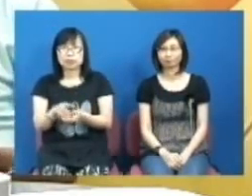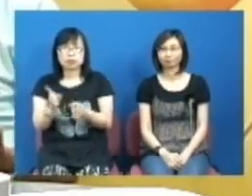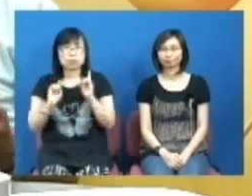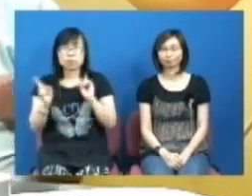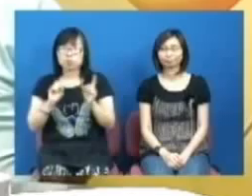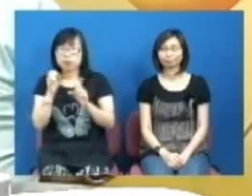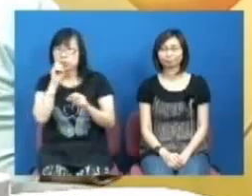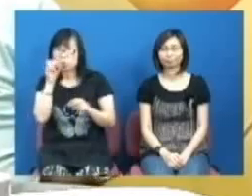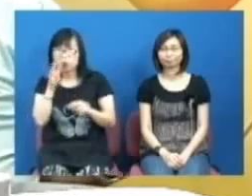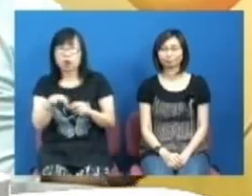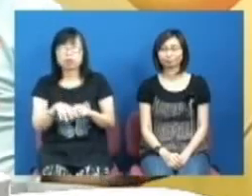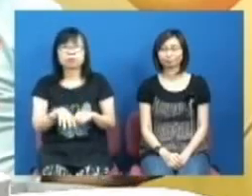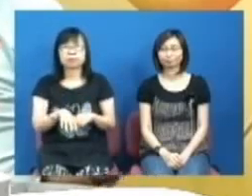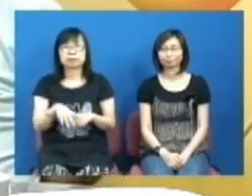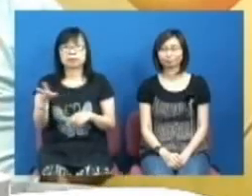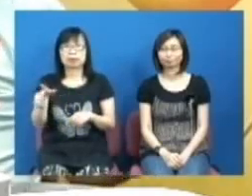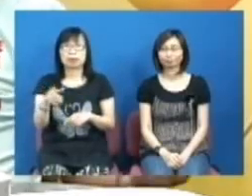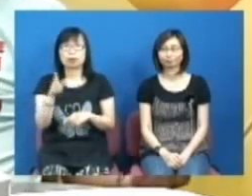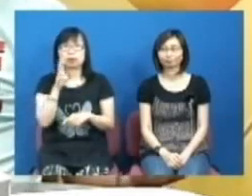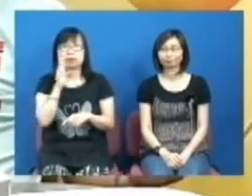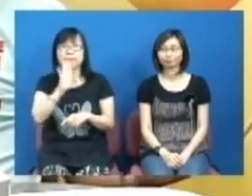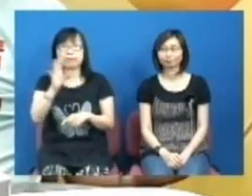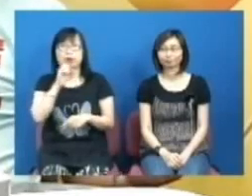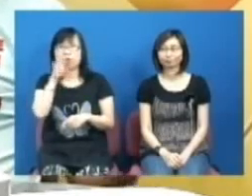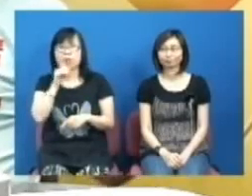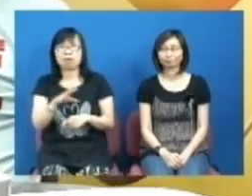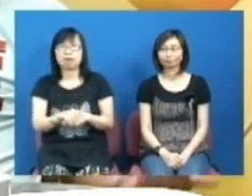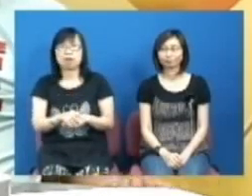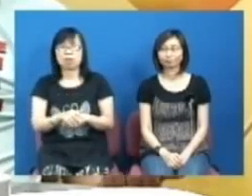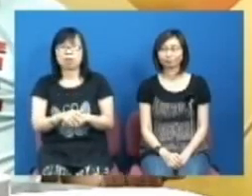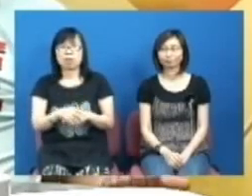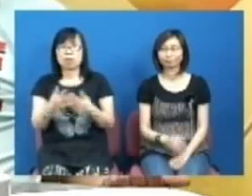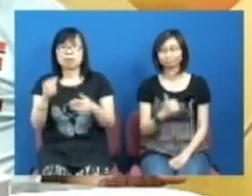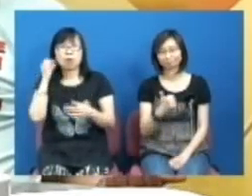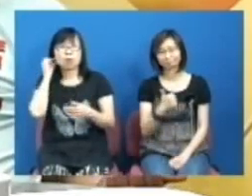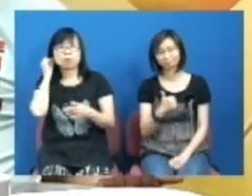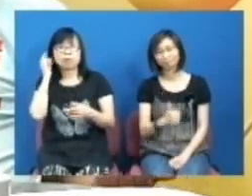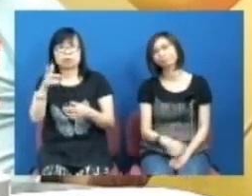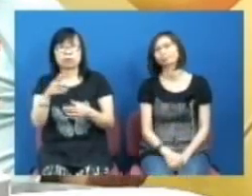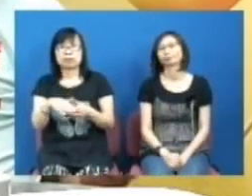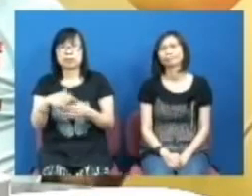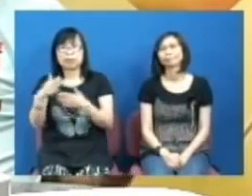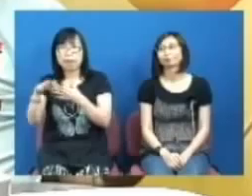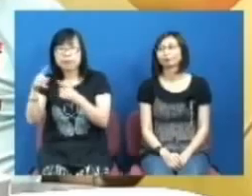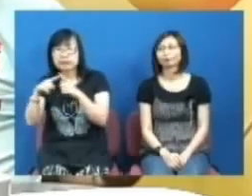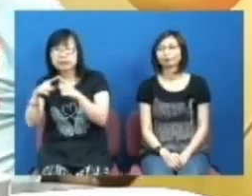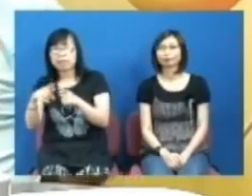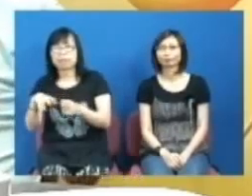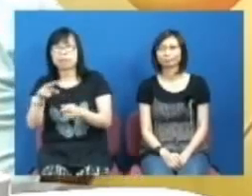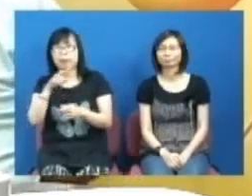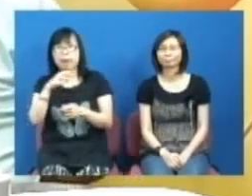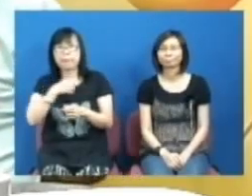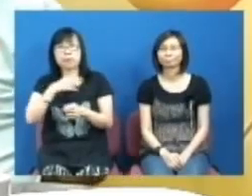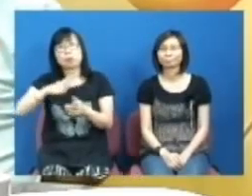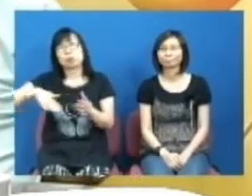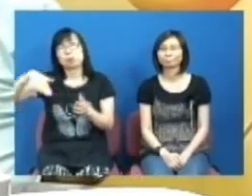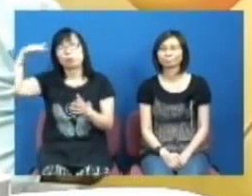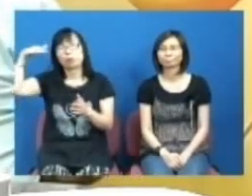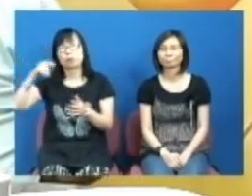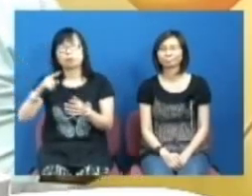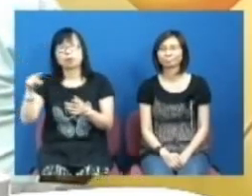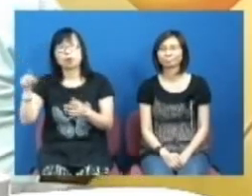漂亮嘅説話。你睇下範祥麗泰就係一人唔講嘢，所以民望高啦，係咪啊？好簡單嘅，好多個都係